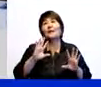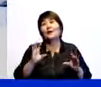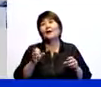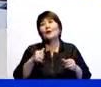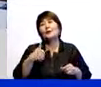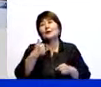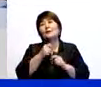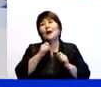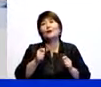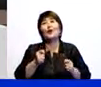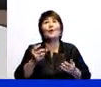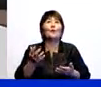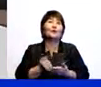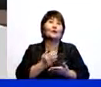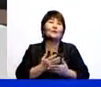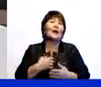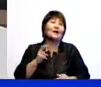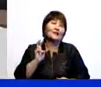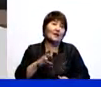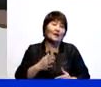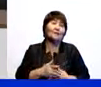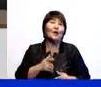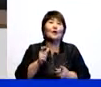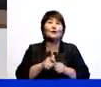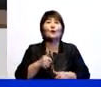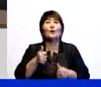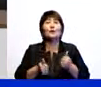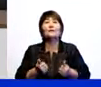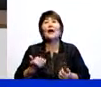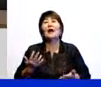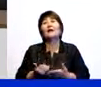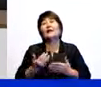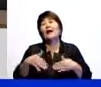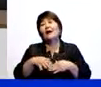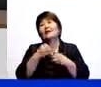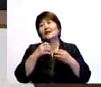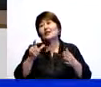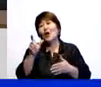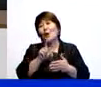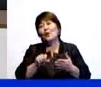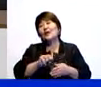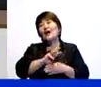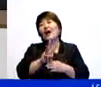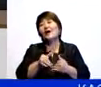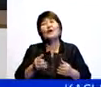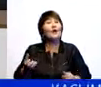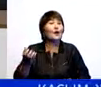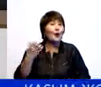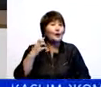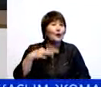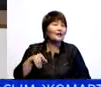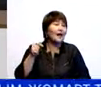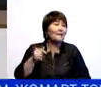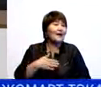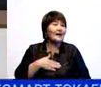бас жүлдеге орын теуіппін. Кеп тұрмыз сөз қыранын самғатуға, халыққа жақсы өлең арнатуға. Қызылорда еліне